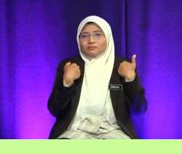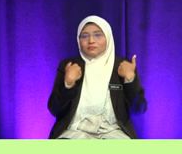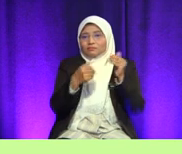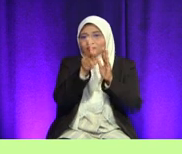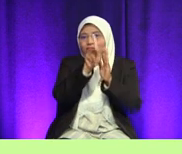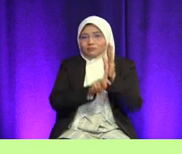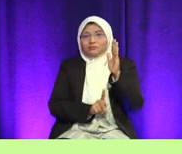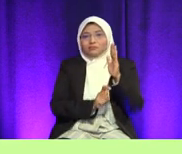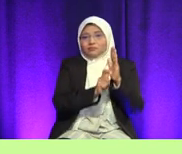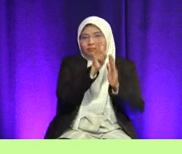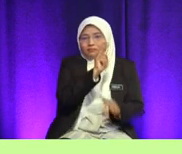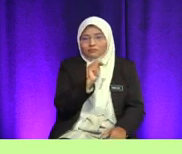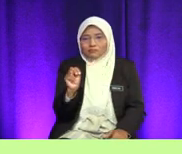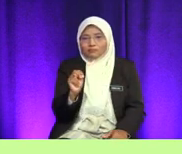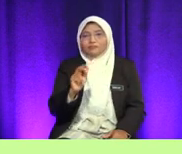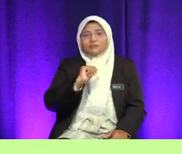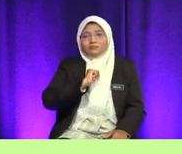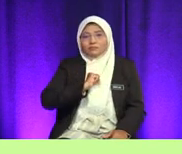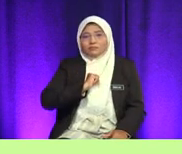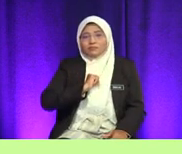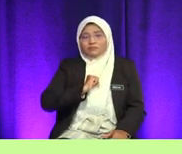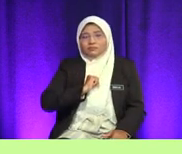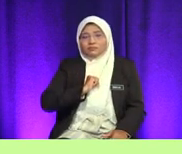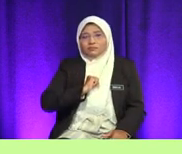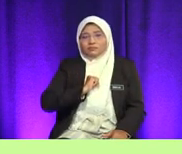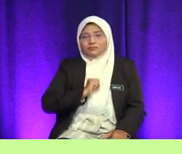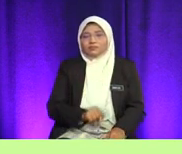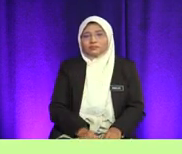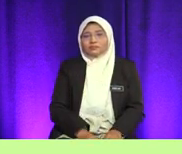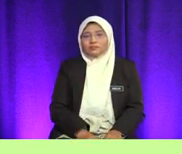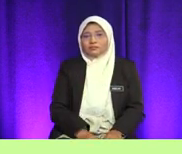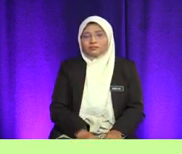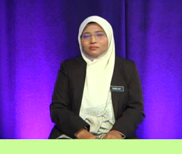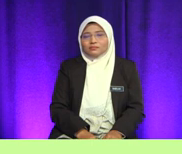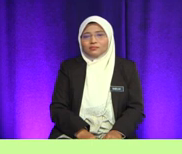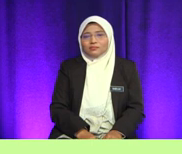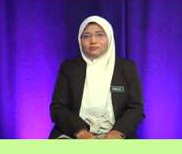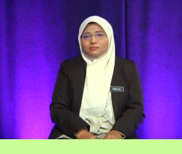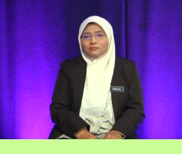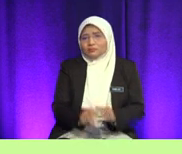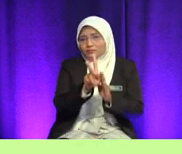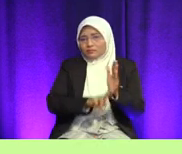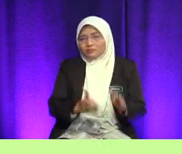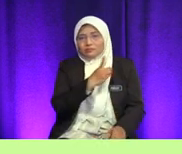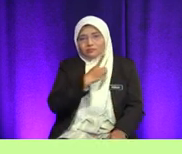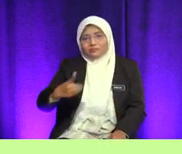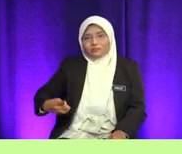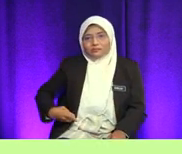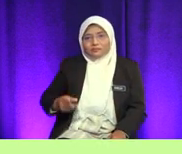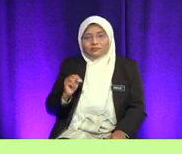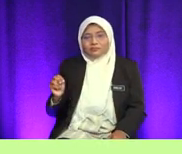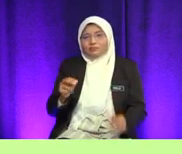tersendiri yang mengatasi kuasa raja dan rakyat kedaulatan undang-undang